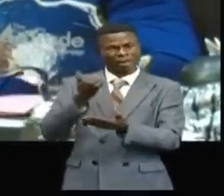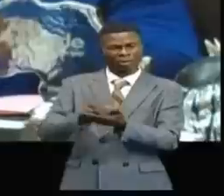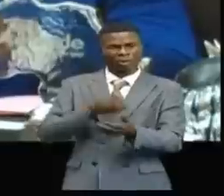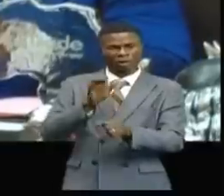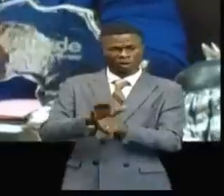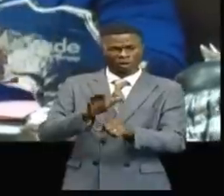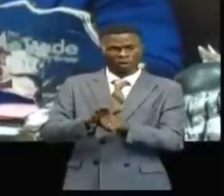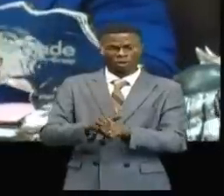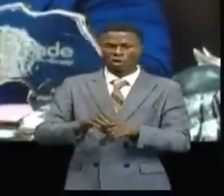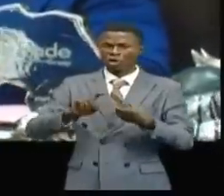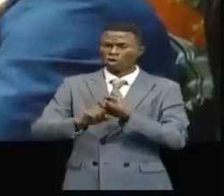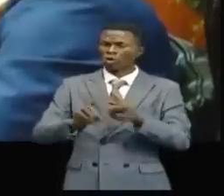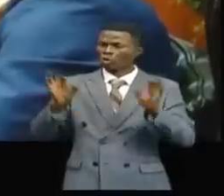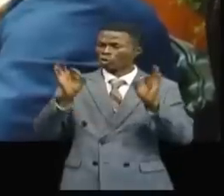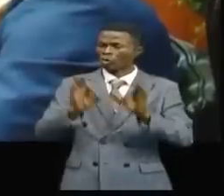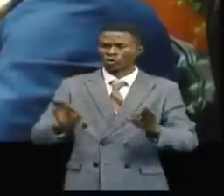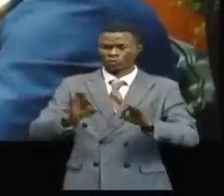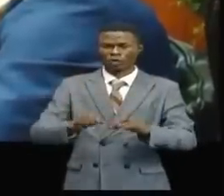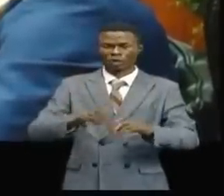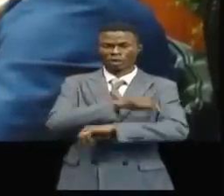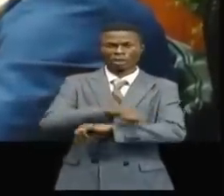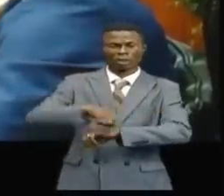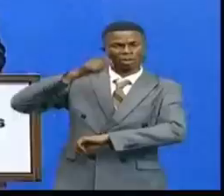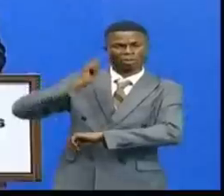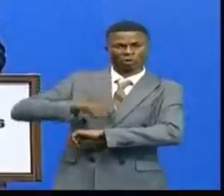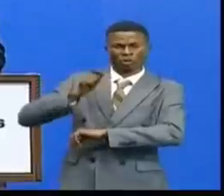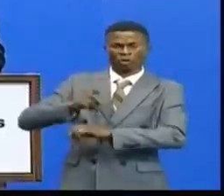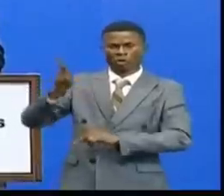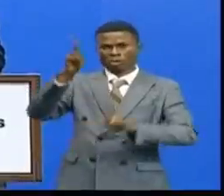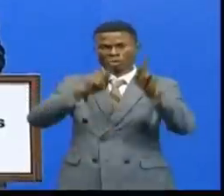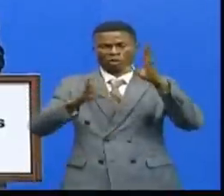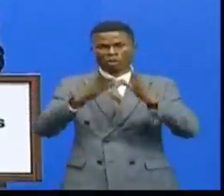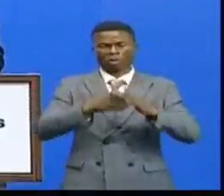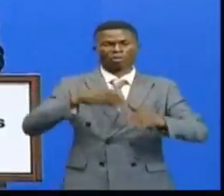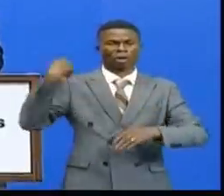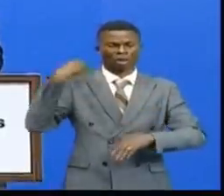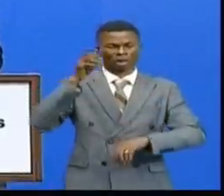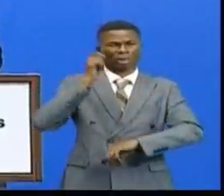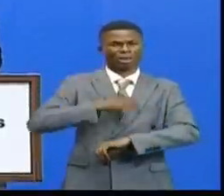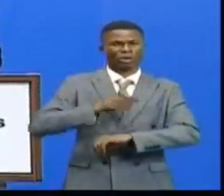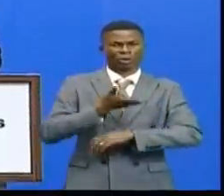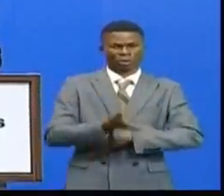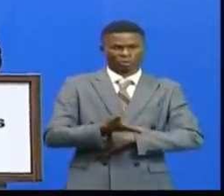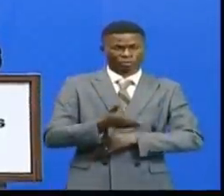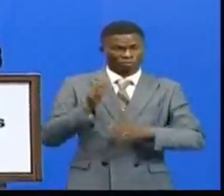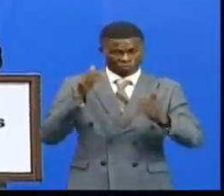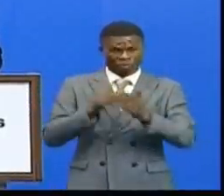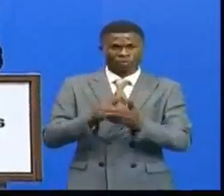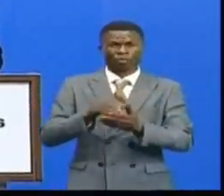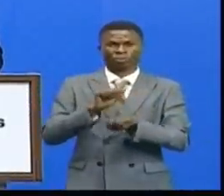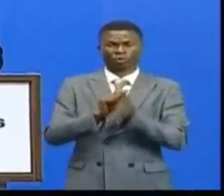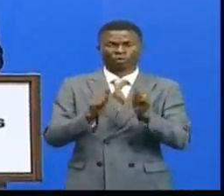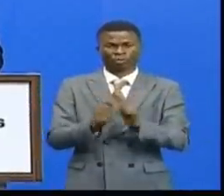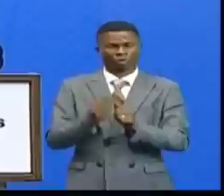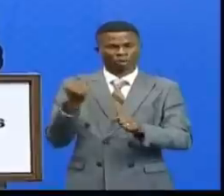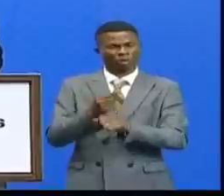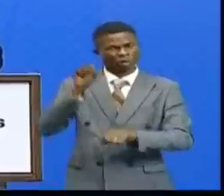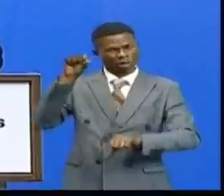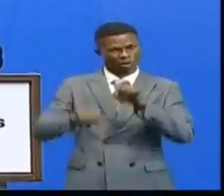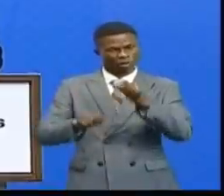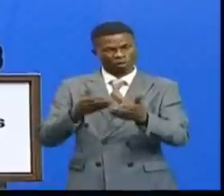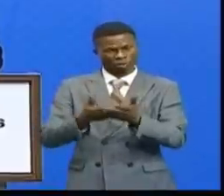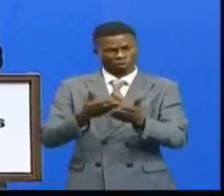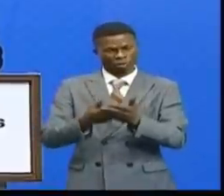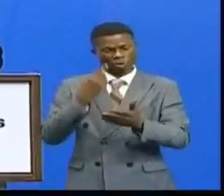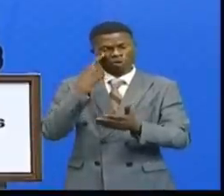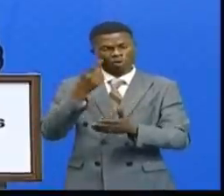la méfiance devenue légendaire entre le peuple et la justice. Au regard des dysfonctionnements relevés